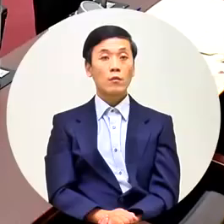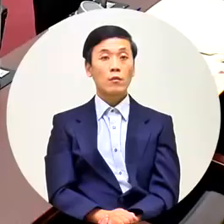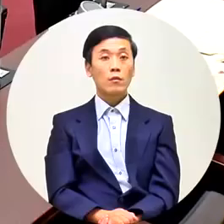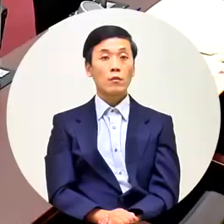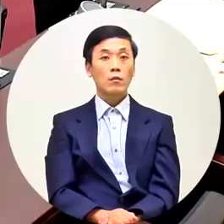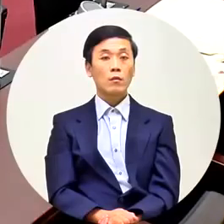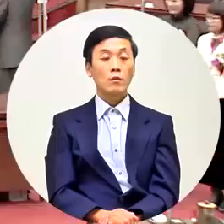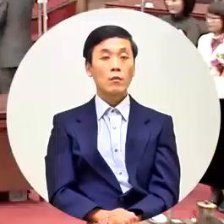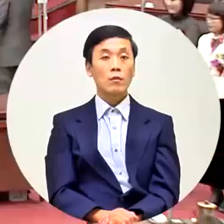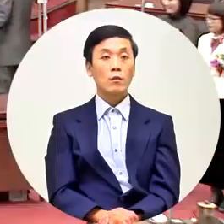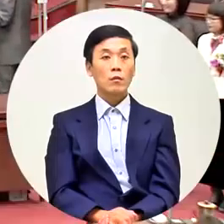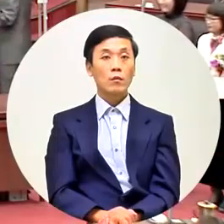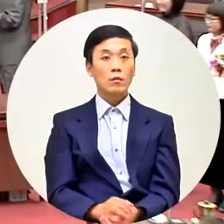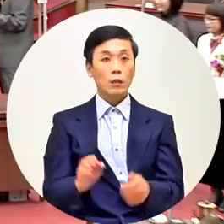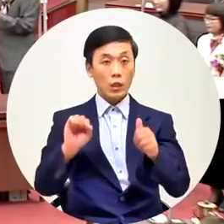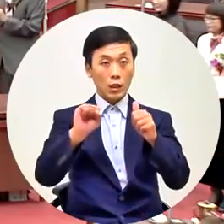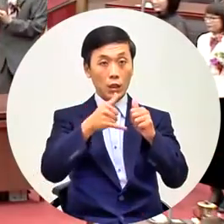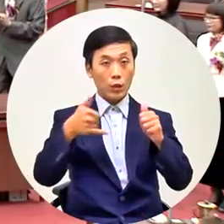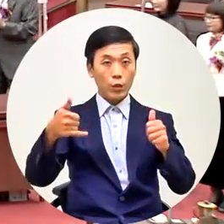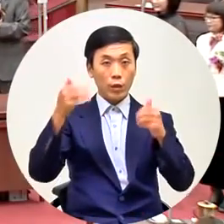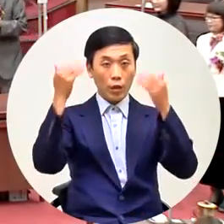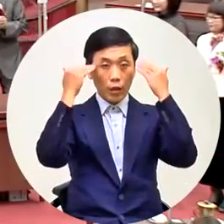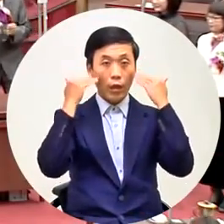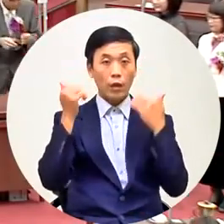请韩世春议员领取选票。